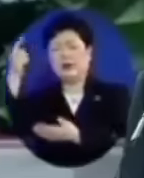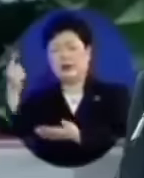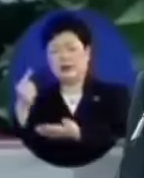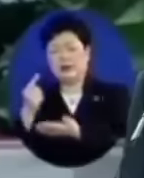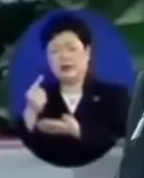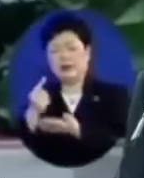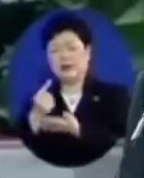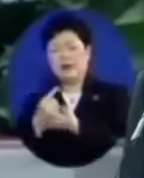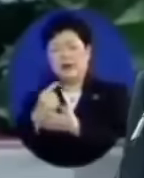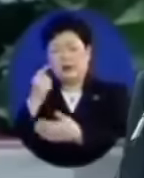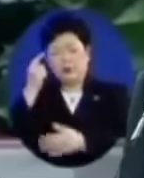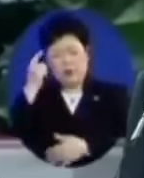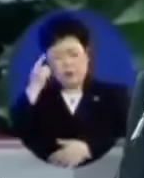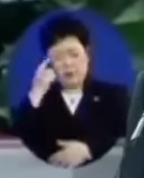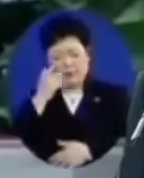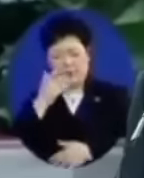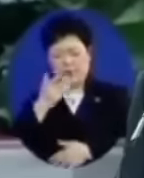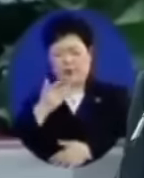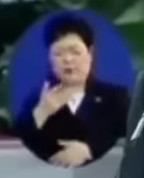언제나